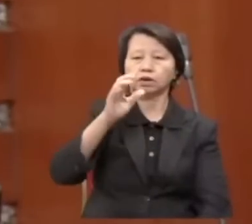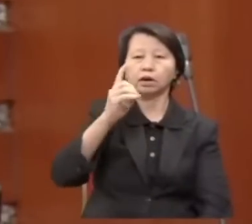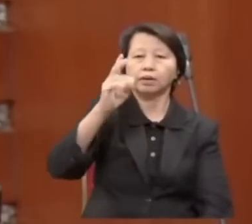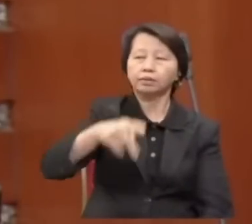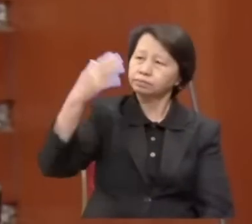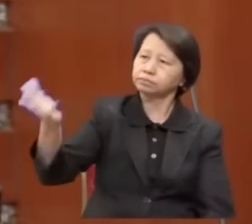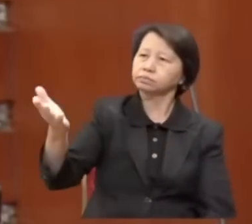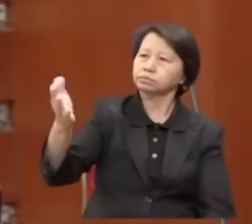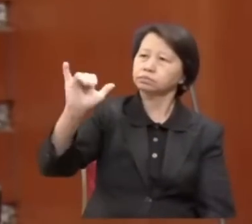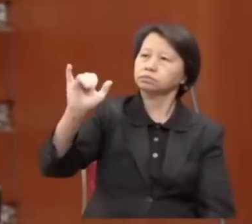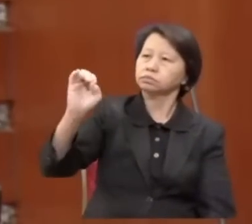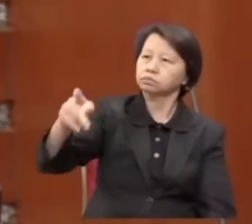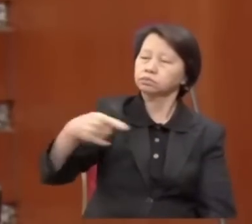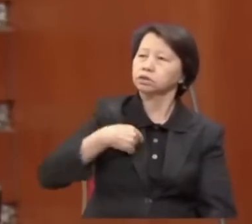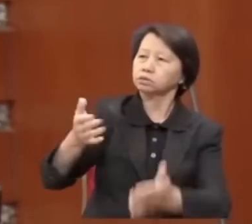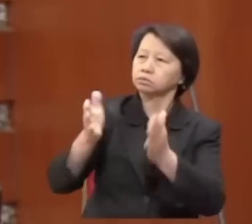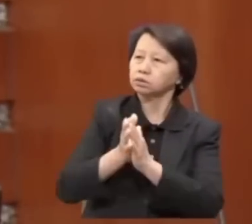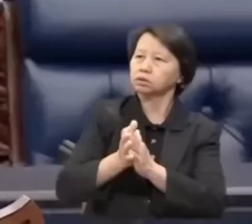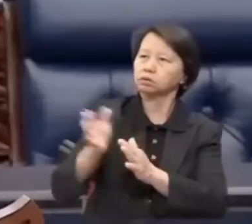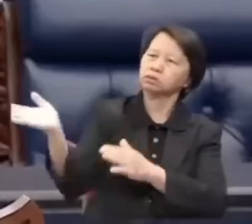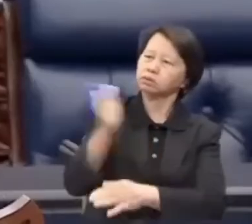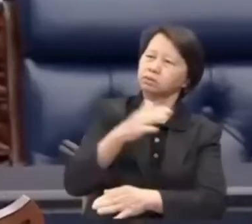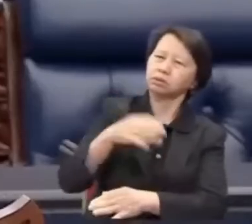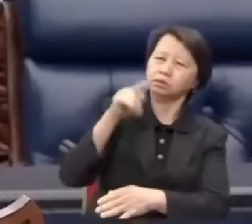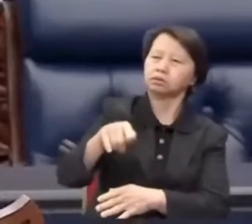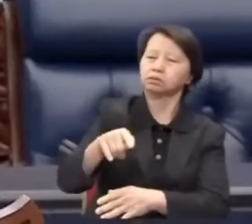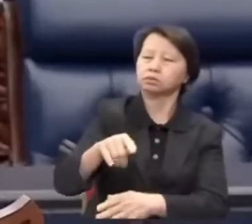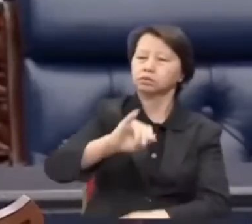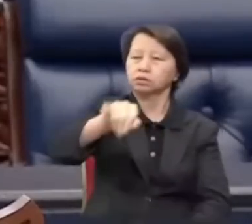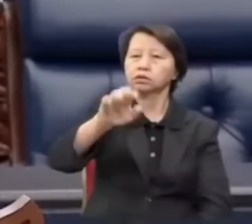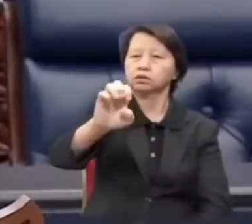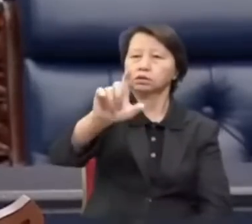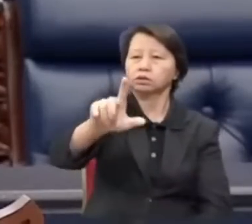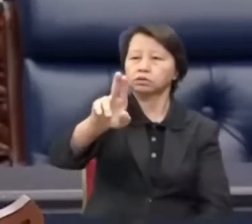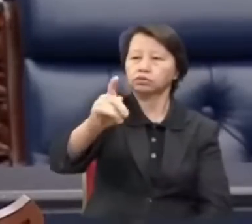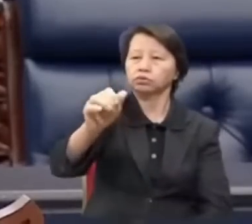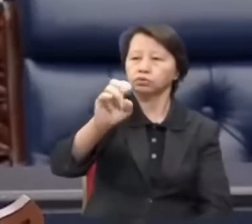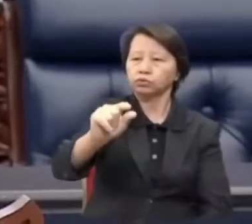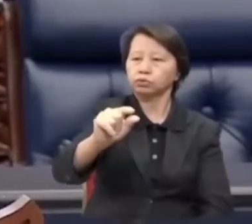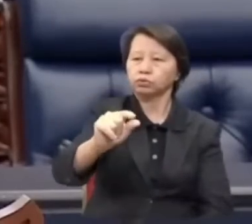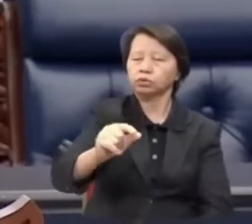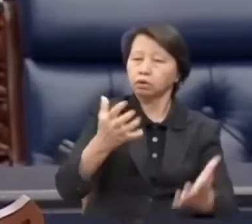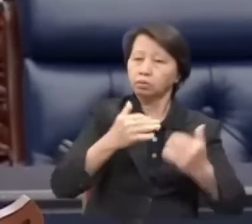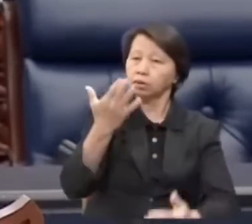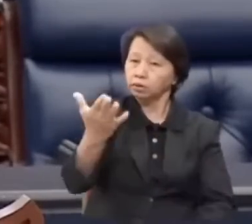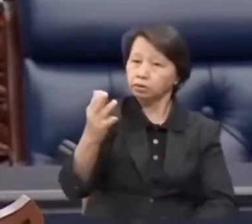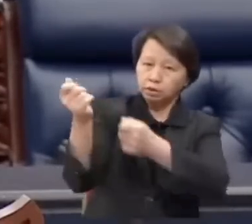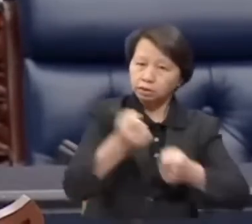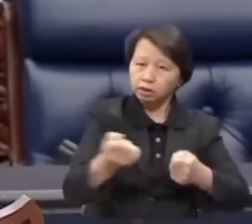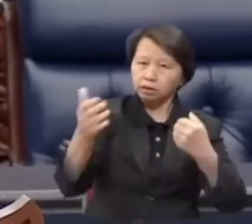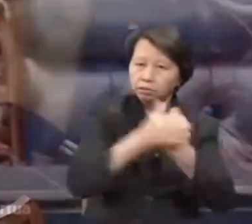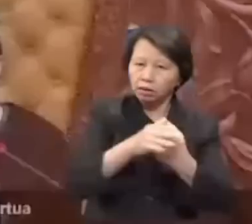speaker keadilan Saya minta saya minta jelutung tarik